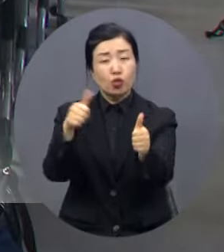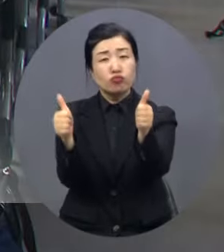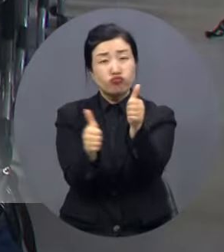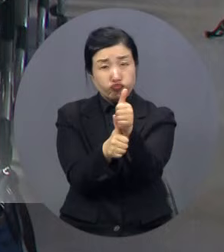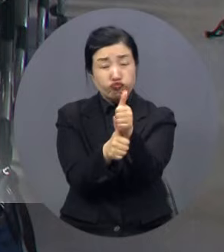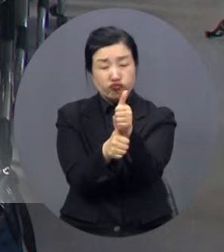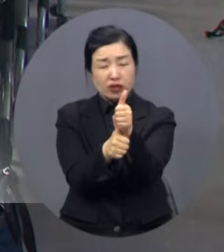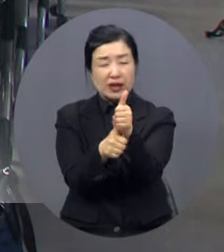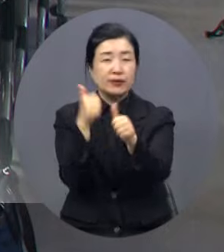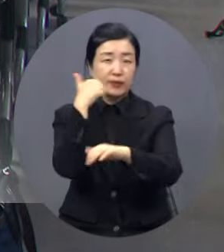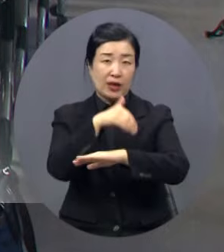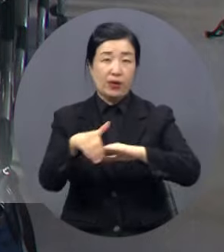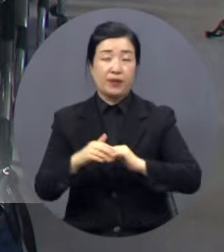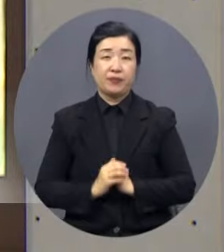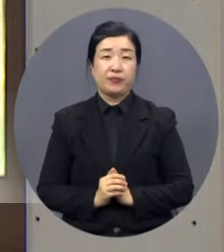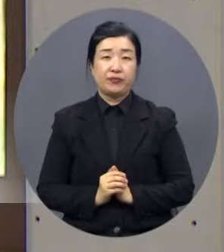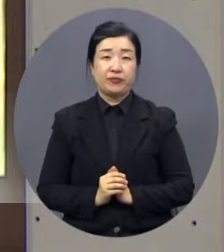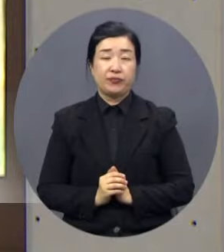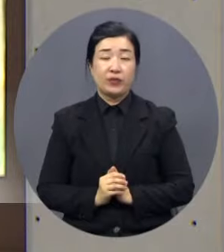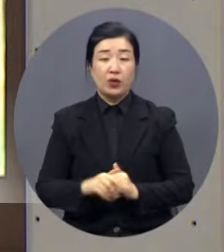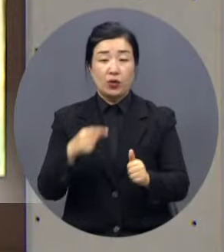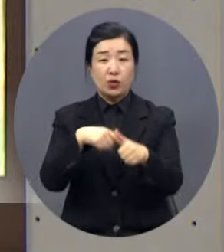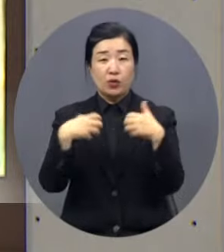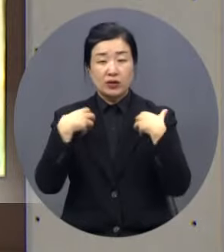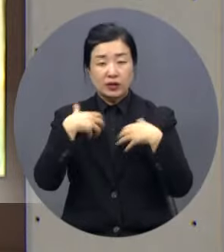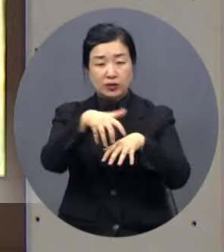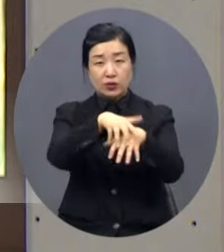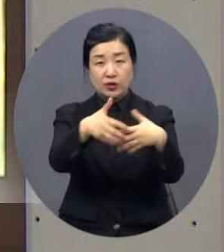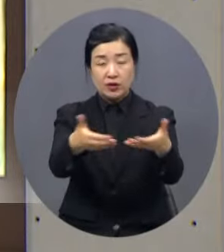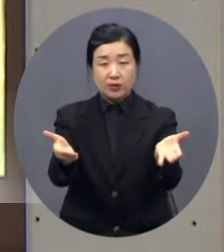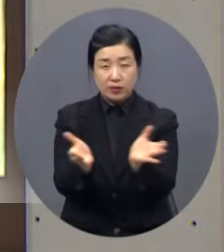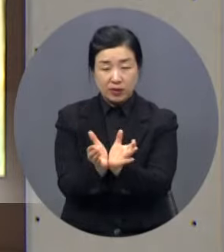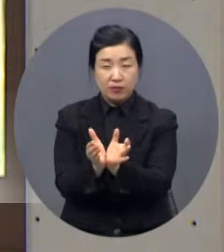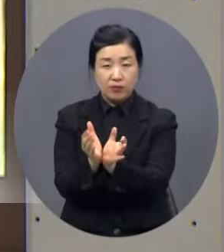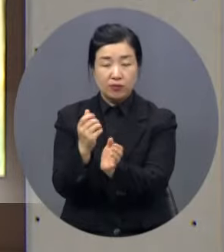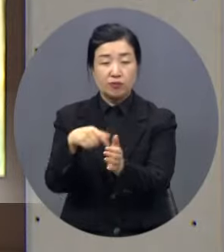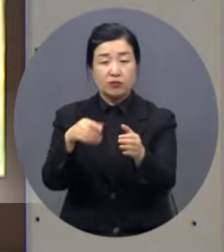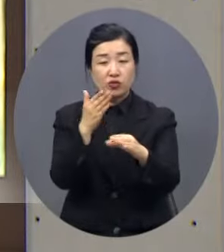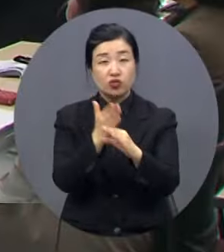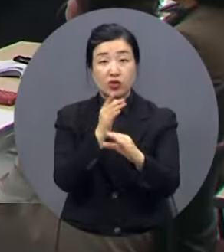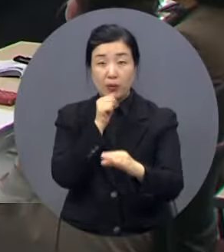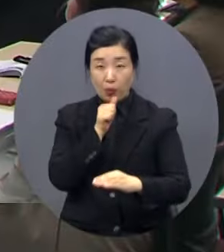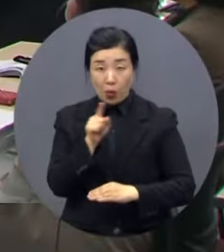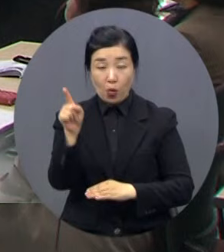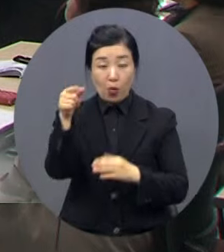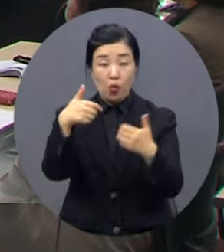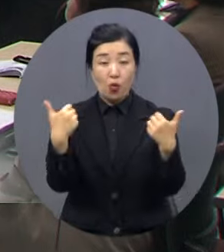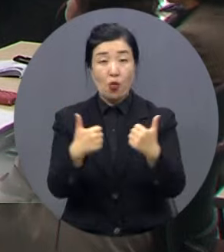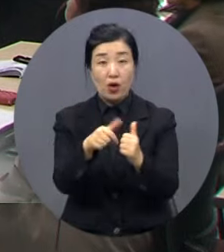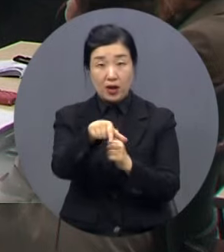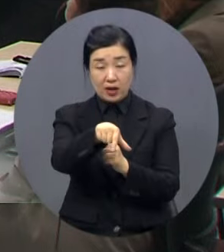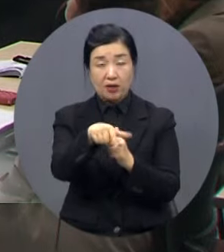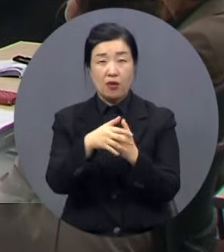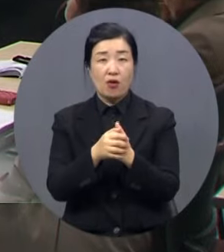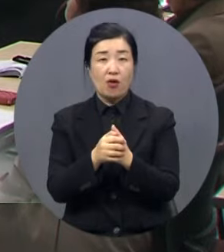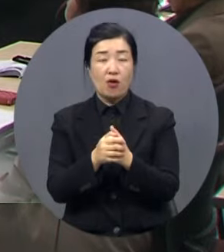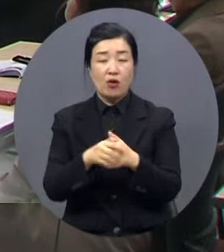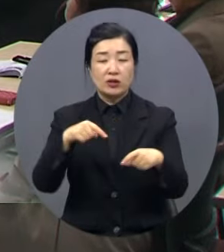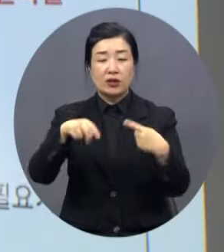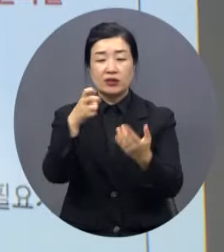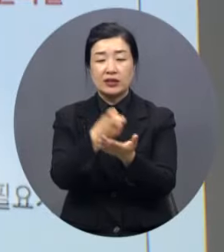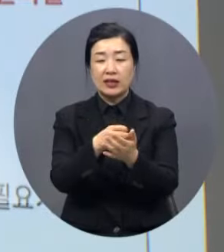의견이 제시됐습니다 제주도 교육청 조직진단 연구용역 중간보고에서 연구진은 현재 정책